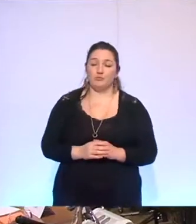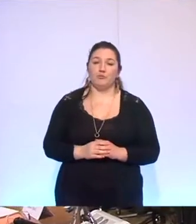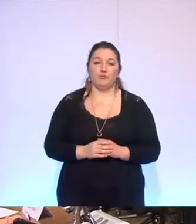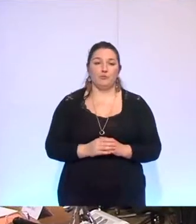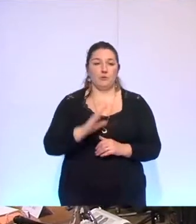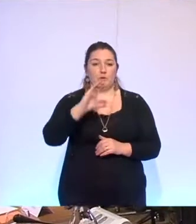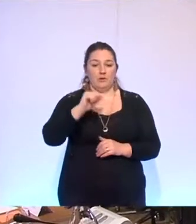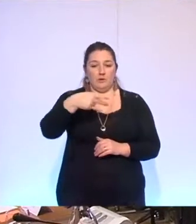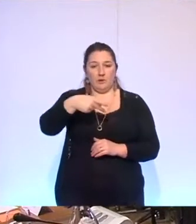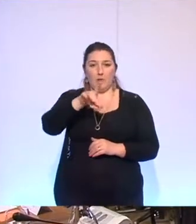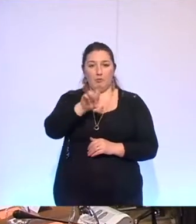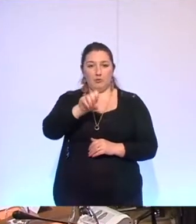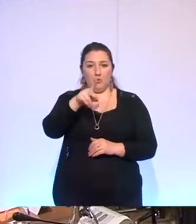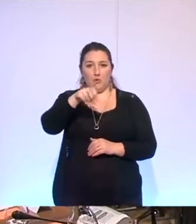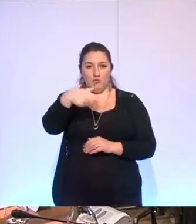Cap de Pont Kira.